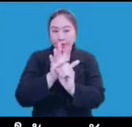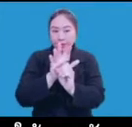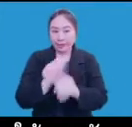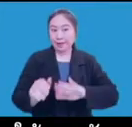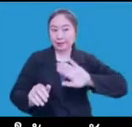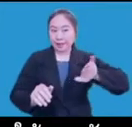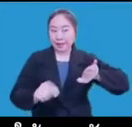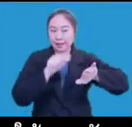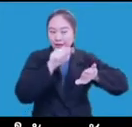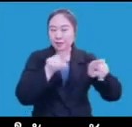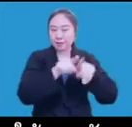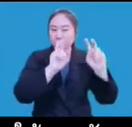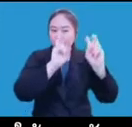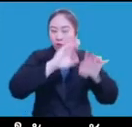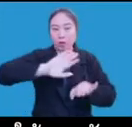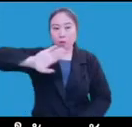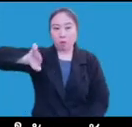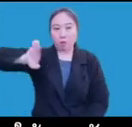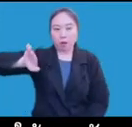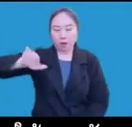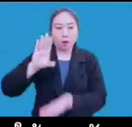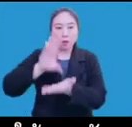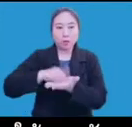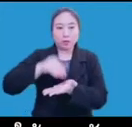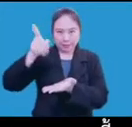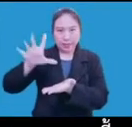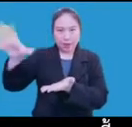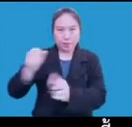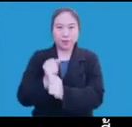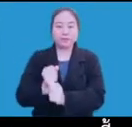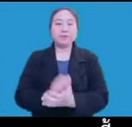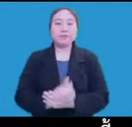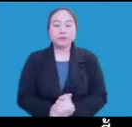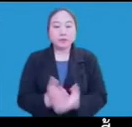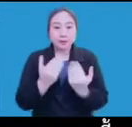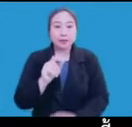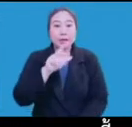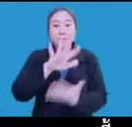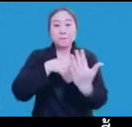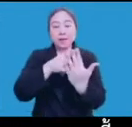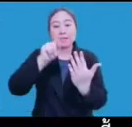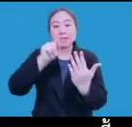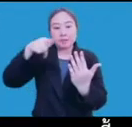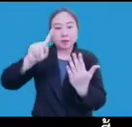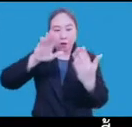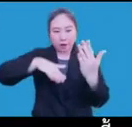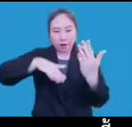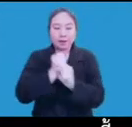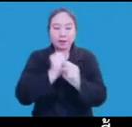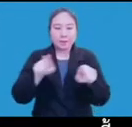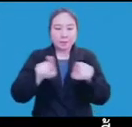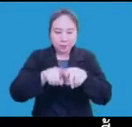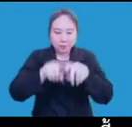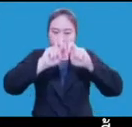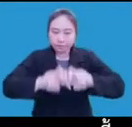ซ้ายเป็นเรื่องคอนเซ็ปต์แต่ของเราเนี่ยเน้นทางขวาคือเอาข้อมูลจริงๆมาใช้นะฮะของที่ Pmap เนี่ยจะอยู่ส่วนล่างคือการทํา